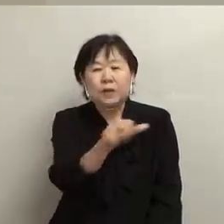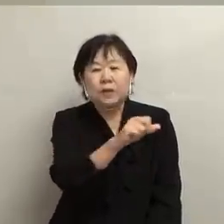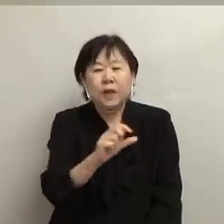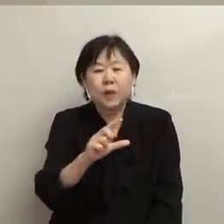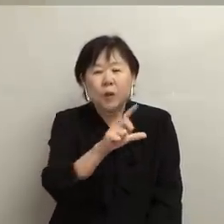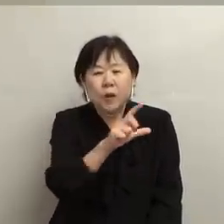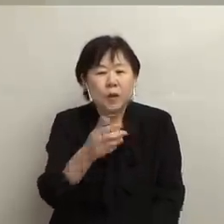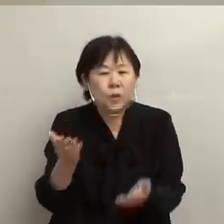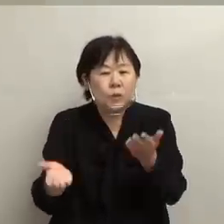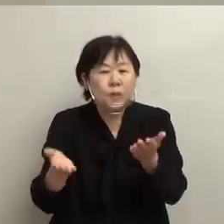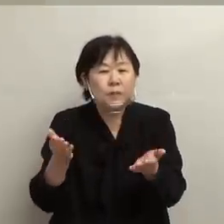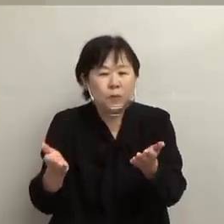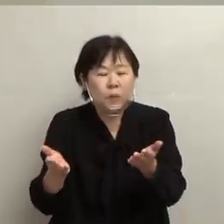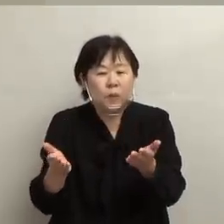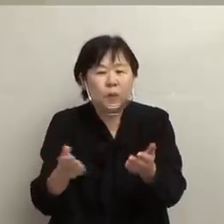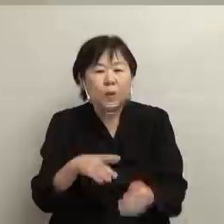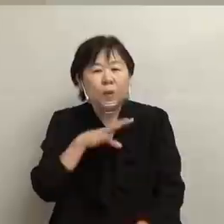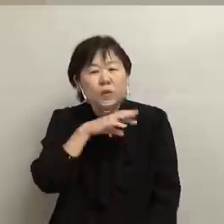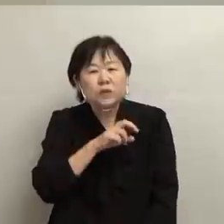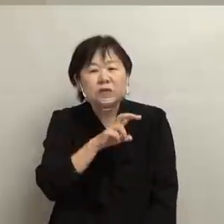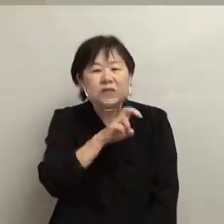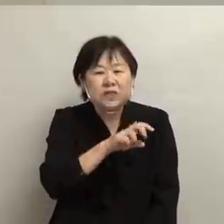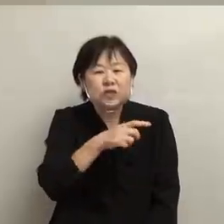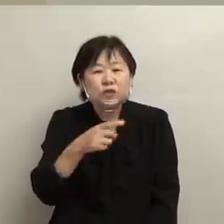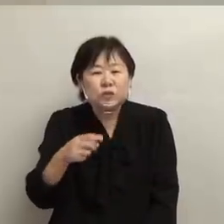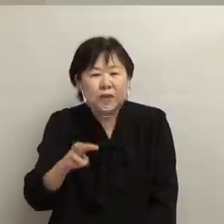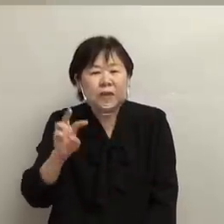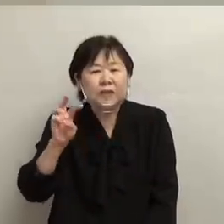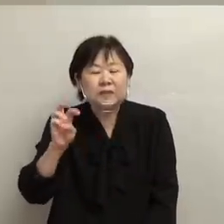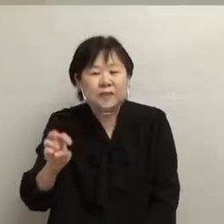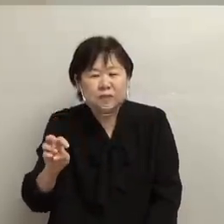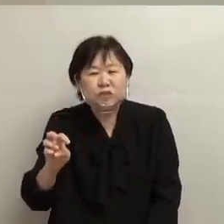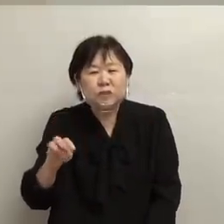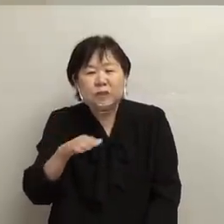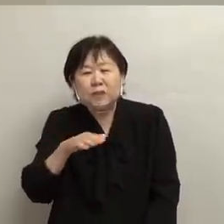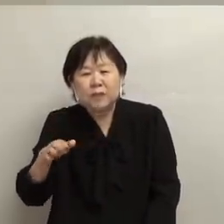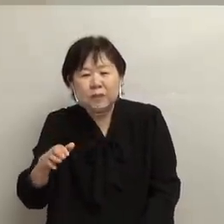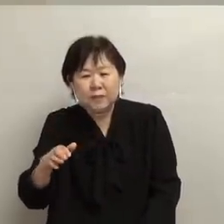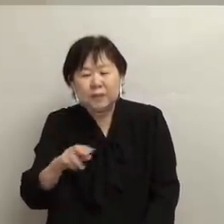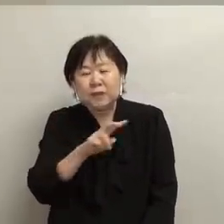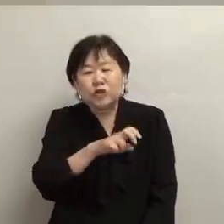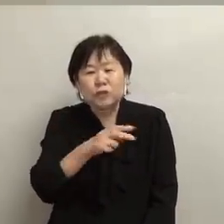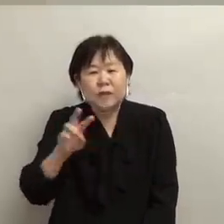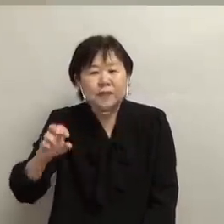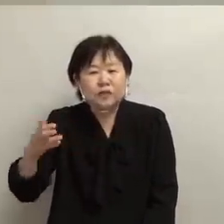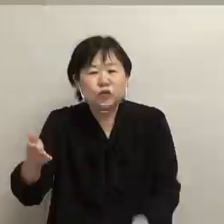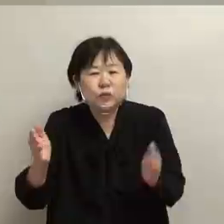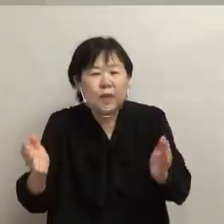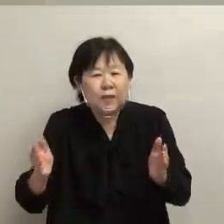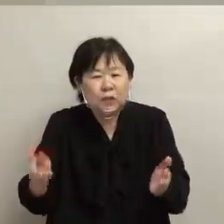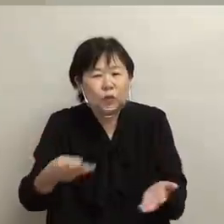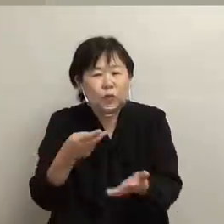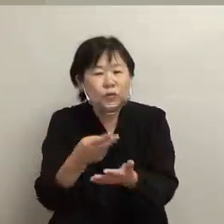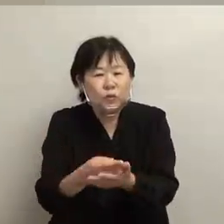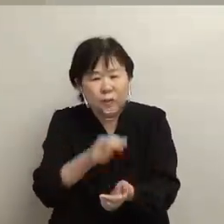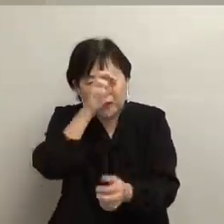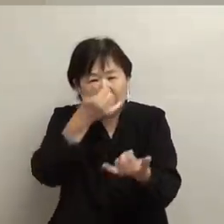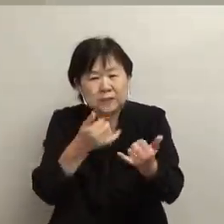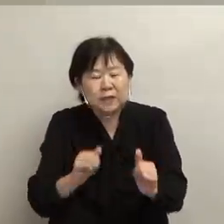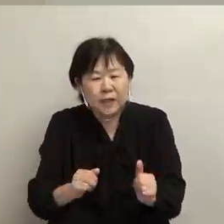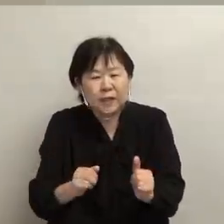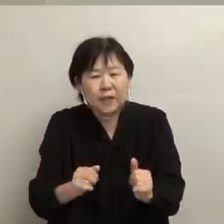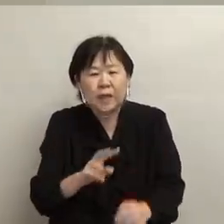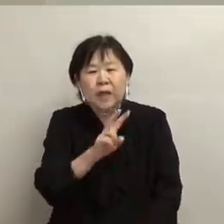5波ではですね20代から30代の方々の入院患者の割合がですね